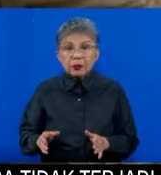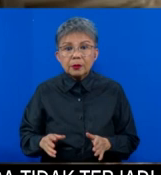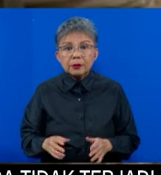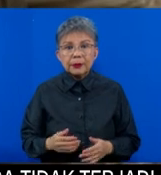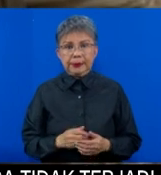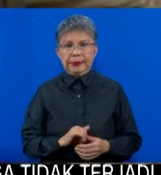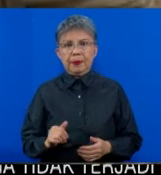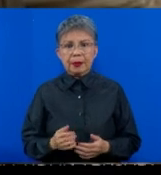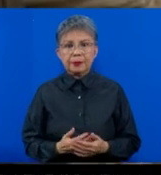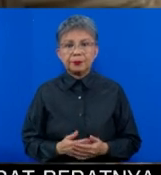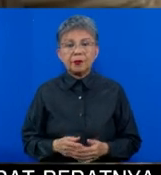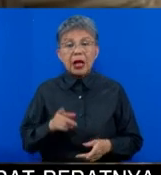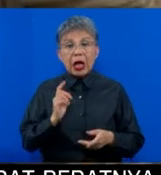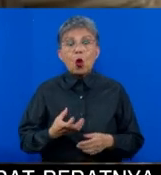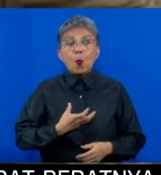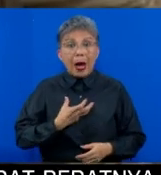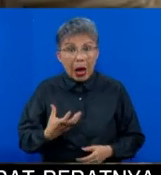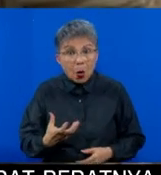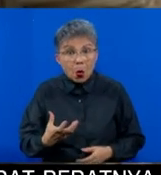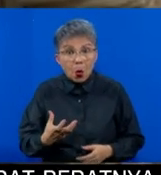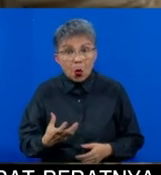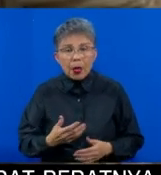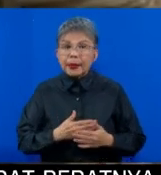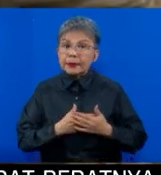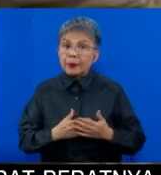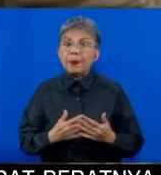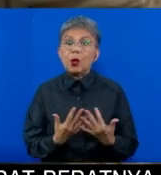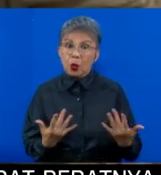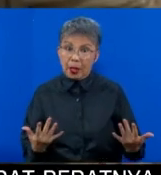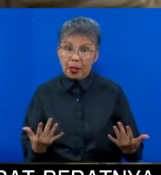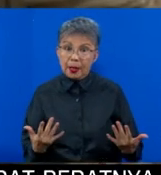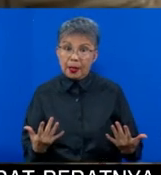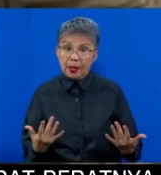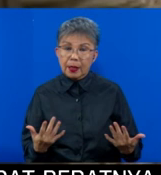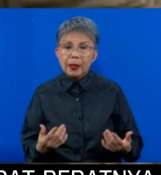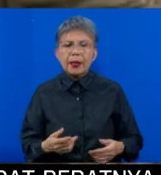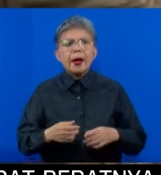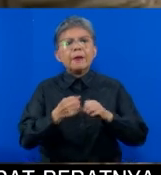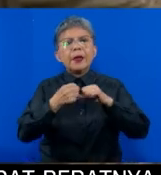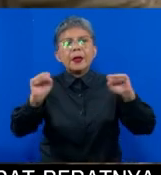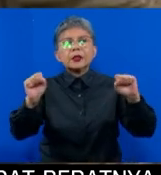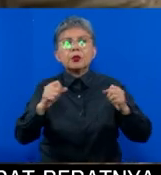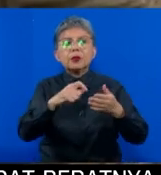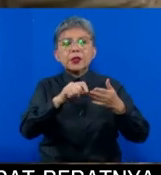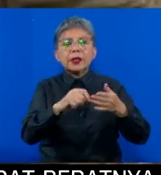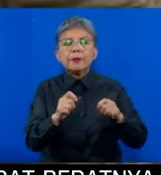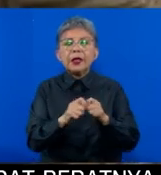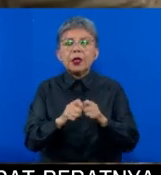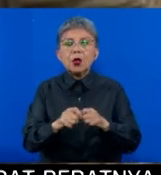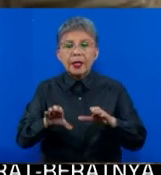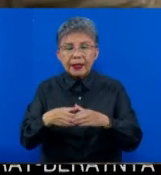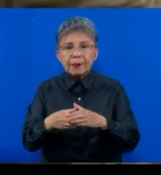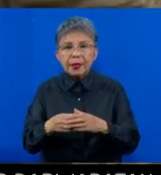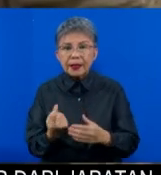begitu. Misalnya kalau mau sedikit empati pada rakyat, misalnya bisa aja pembebasan bersyarat itu dibuat oleh tim